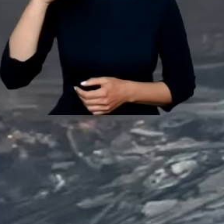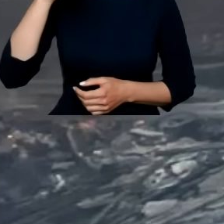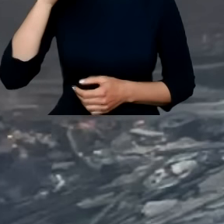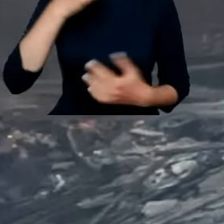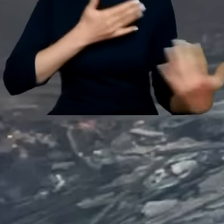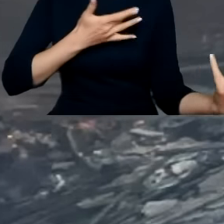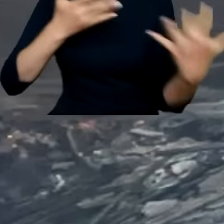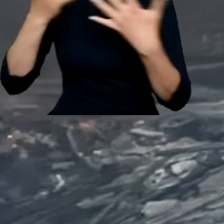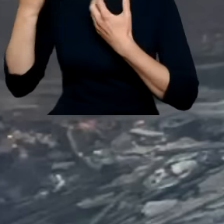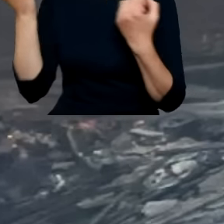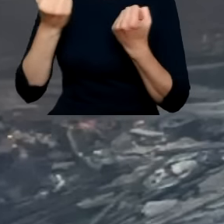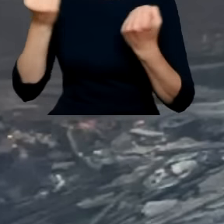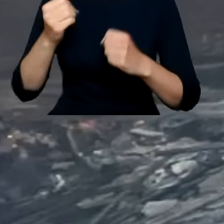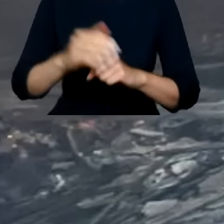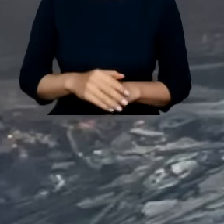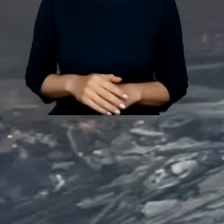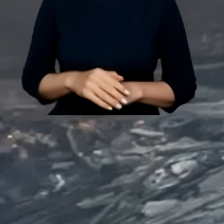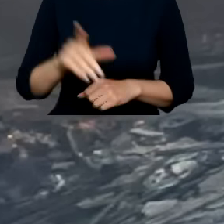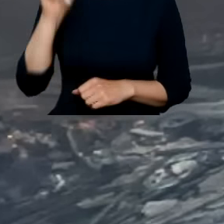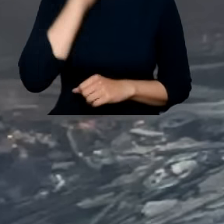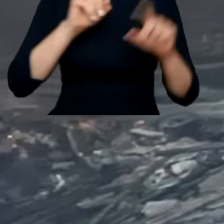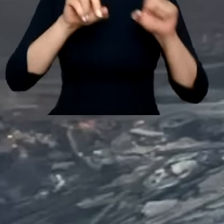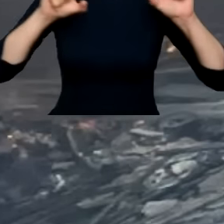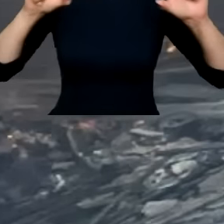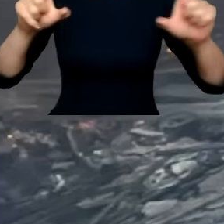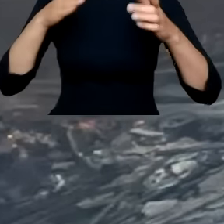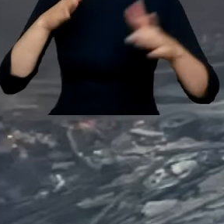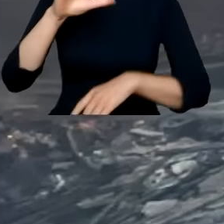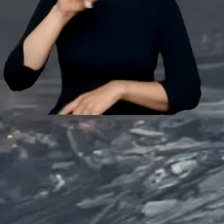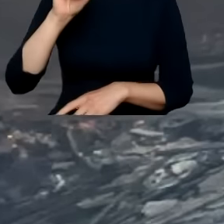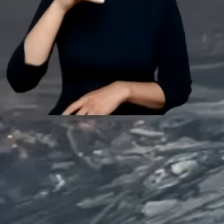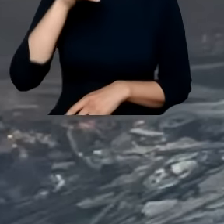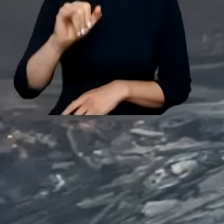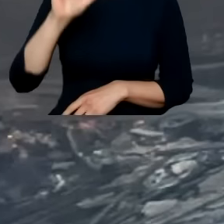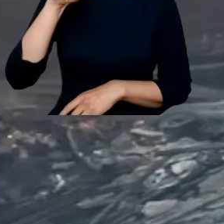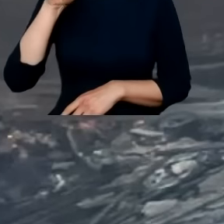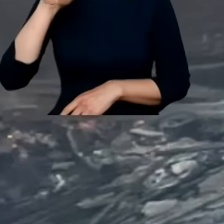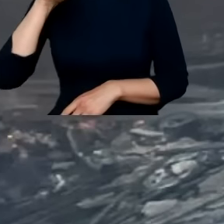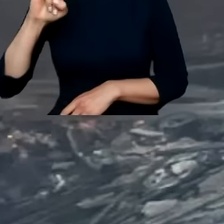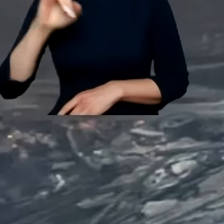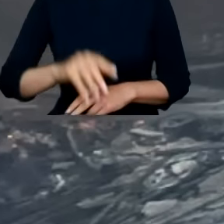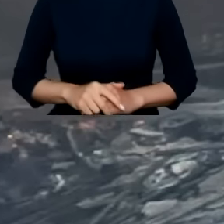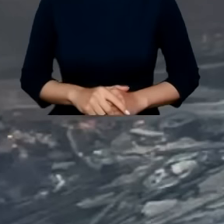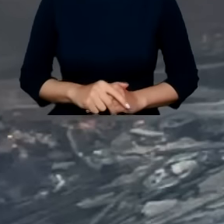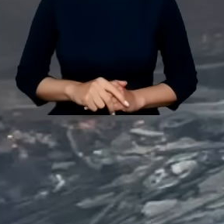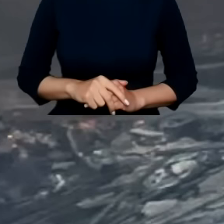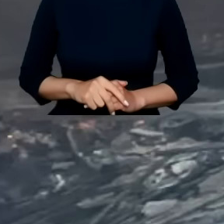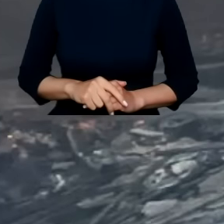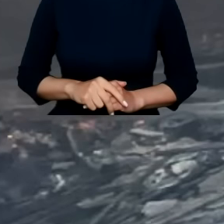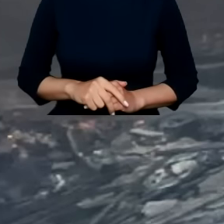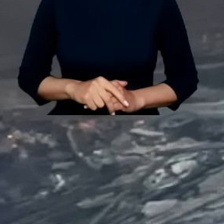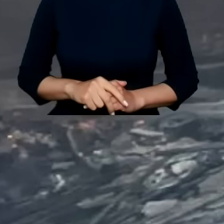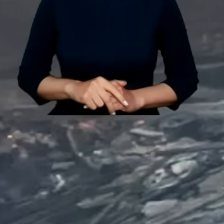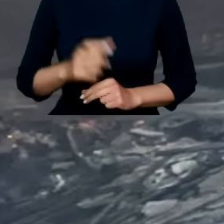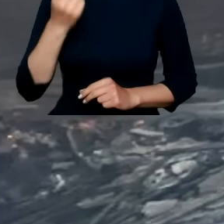pożar w liceum przy ulicy Żwirki i Wigury za chwilę moim państwa